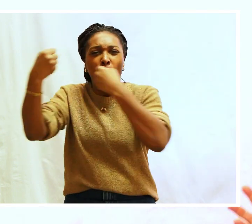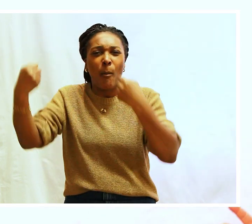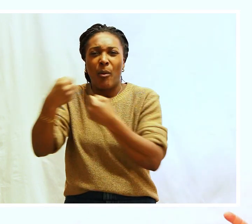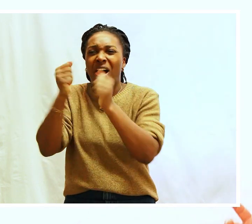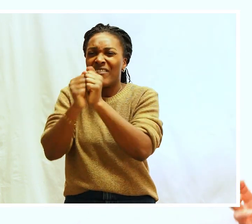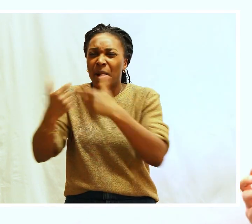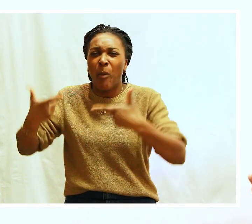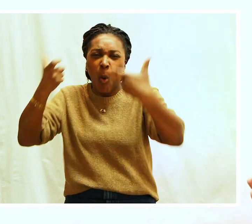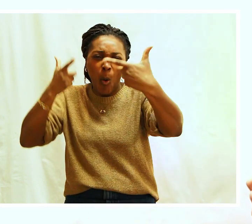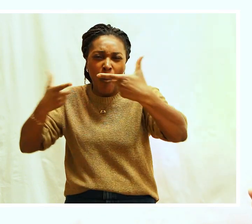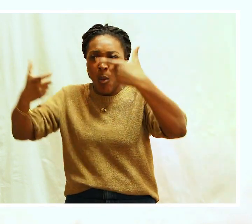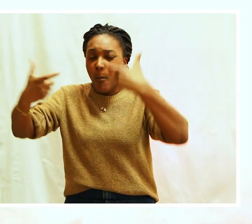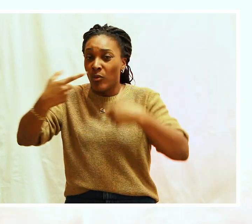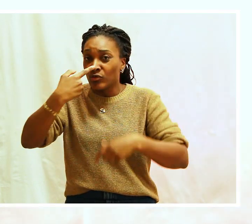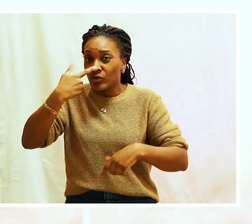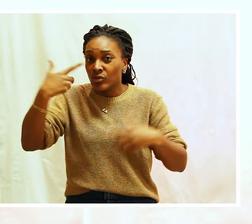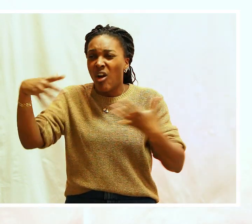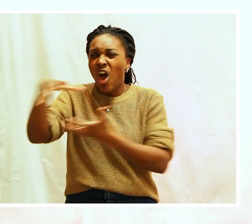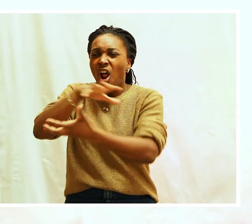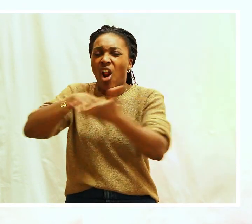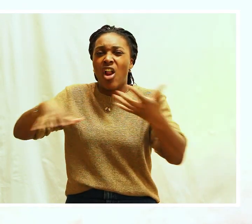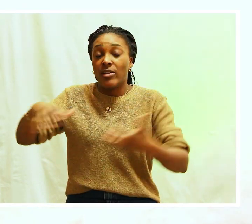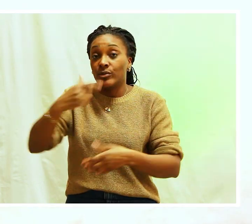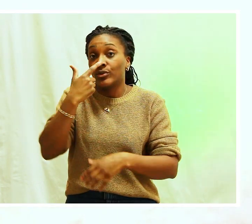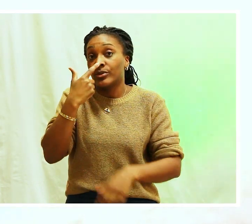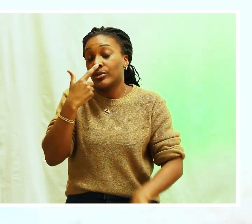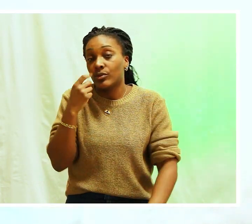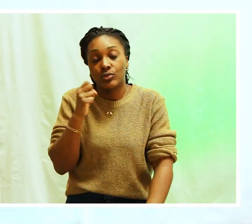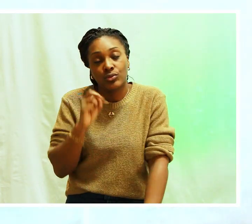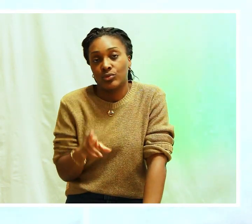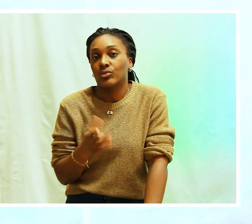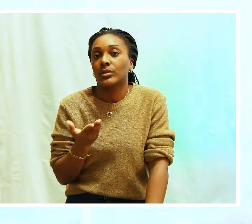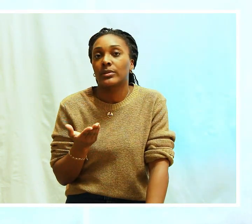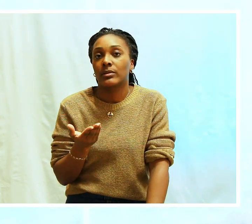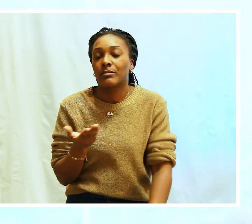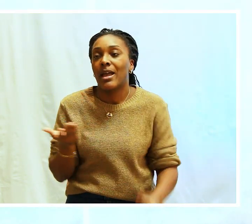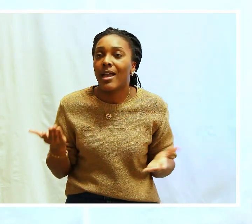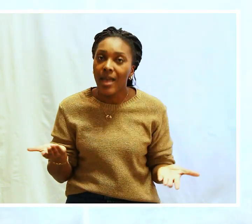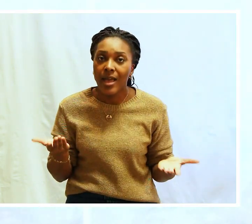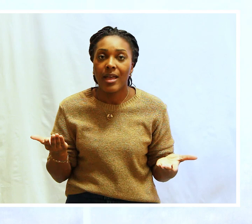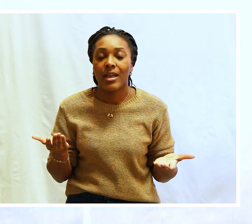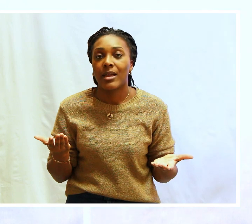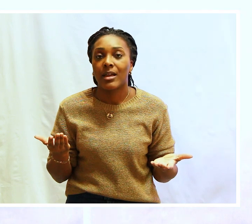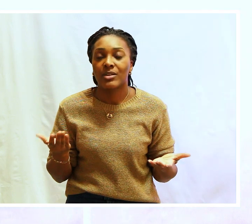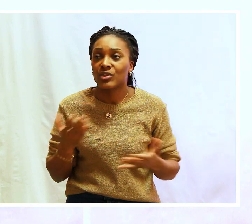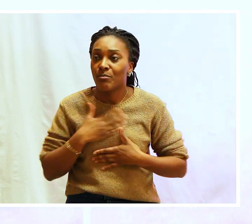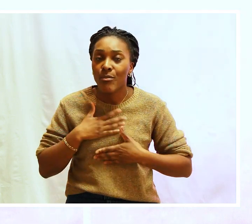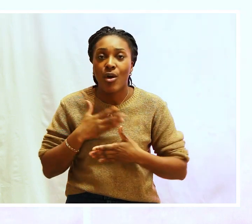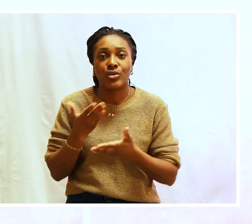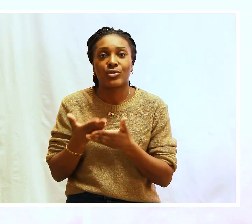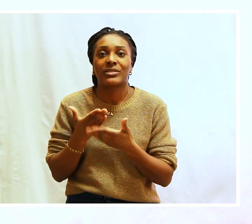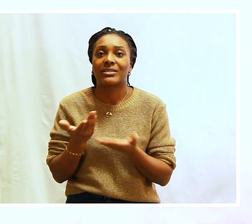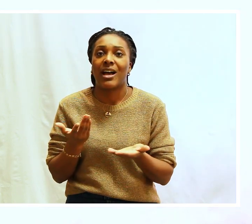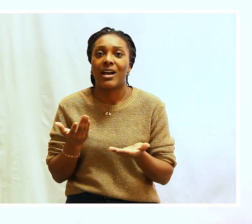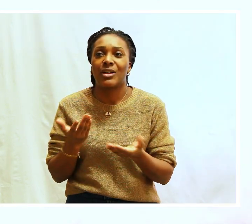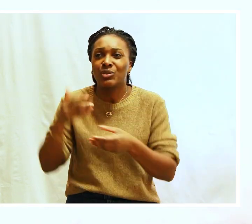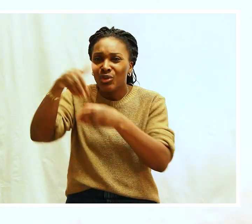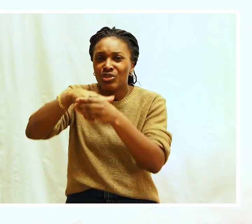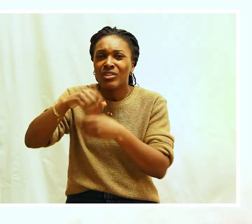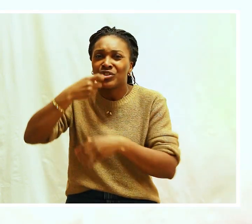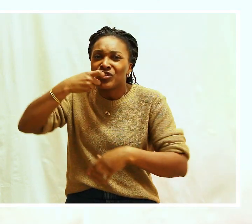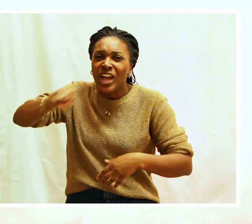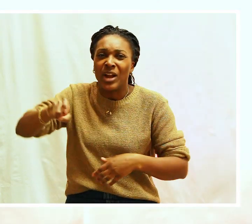tous côtés en train de se faire du mal. Et il dit, parmi tout ce mal-là, ce que je crains de trouver, c'est de la jalousie et